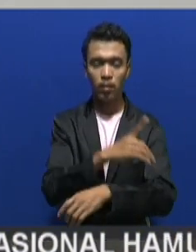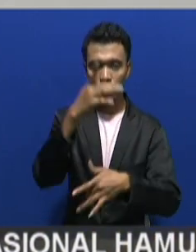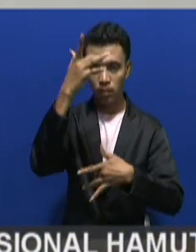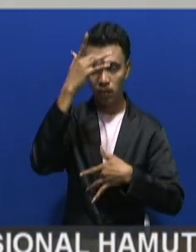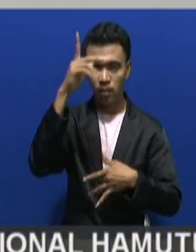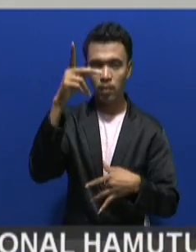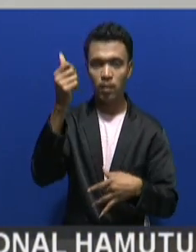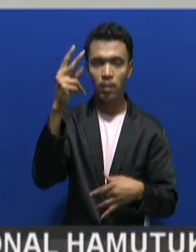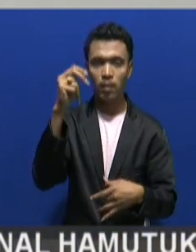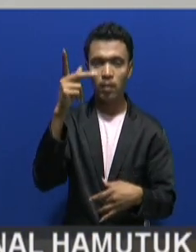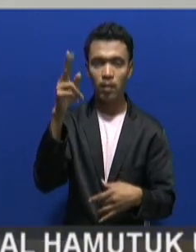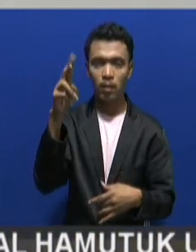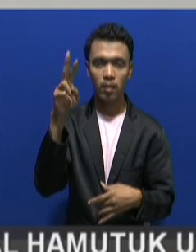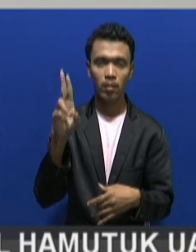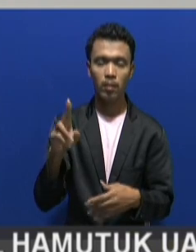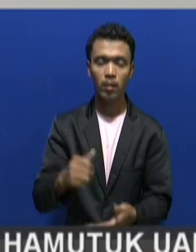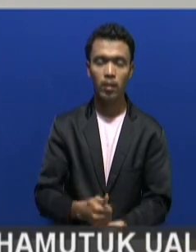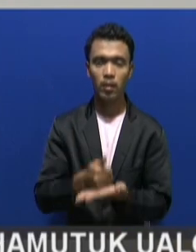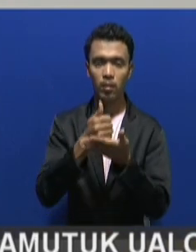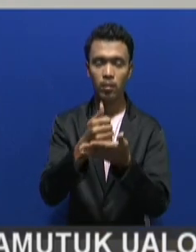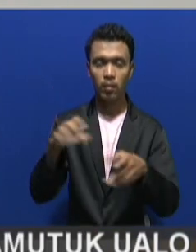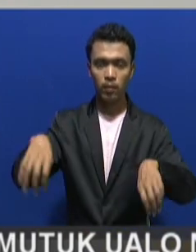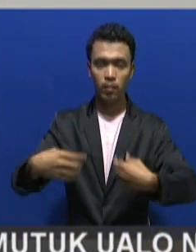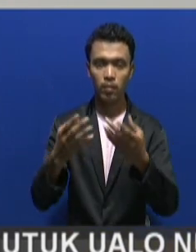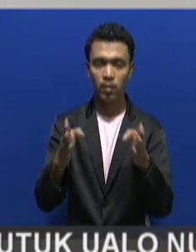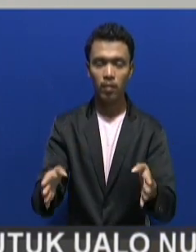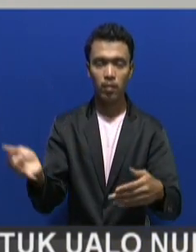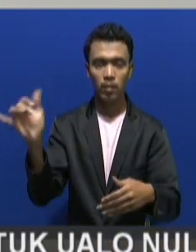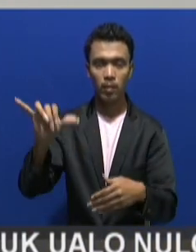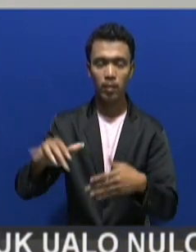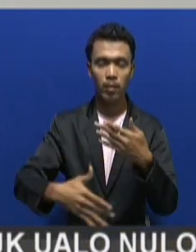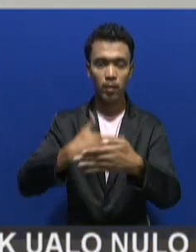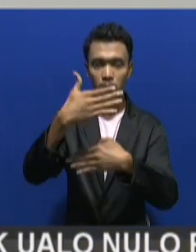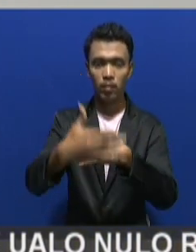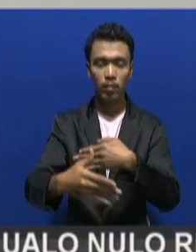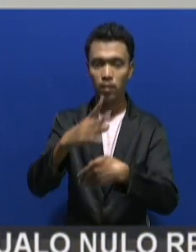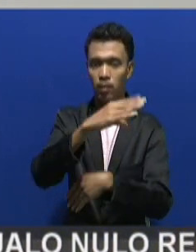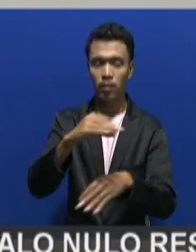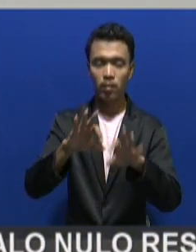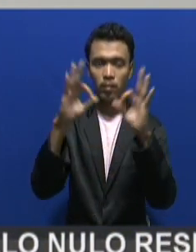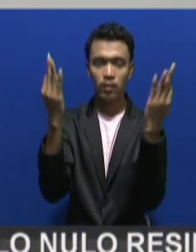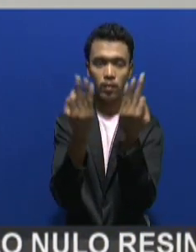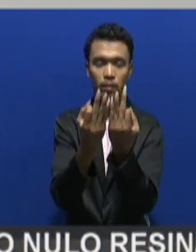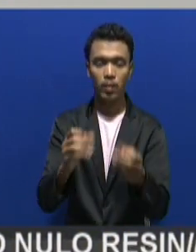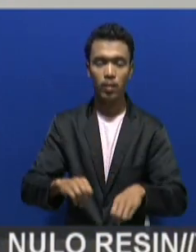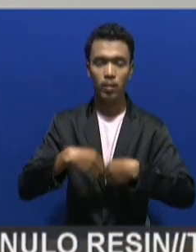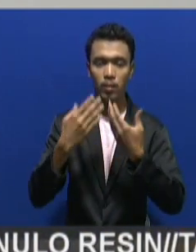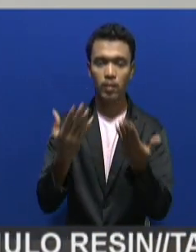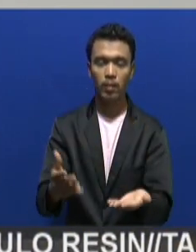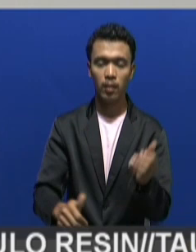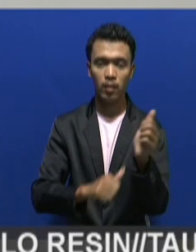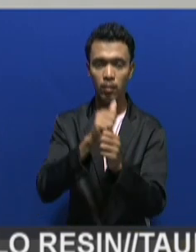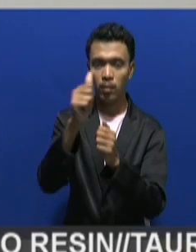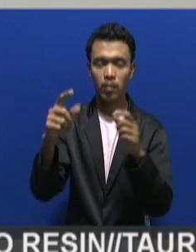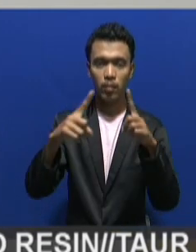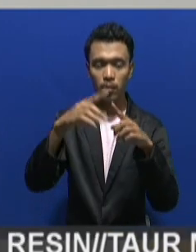cervix ne. Ita hakarak fo ondra ba trabalho sira I helina frente. No sirne familia o insa oferece sensibilizasam no triazem